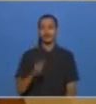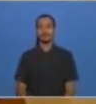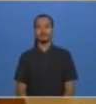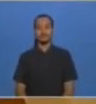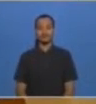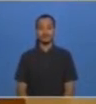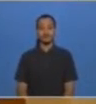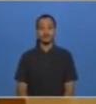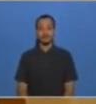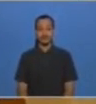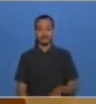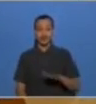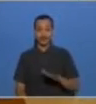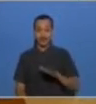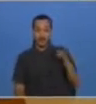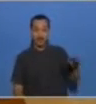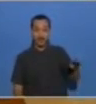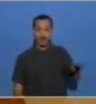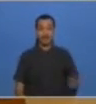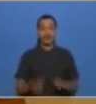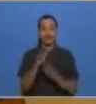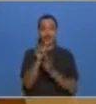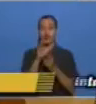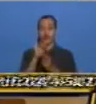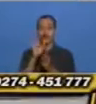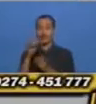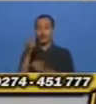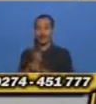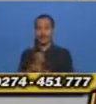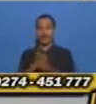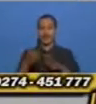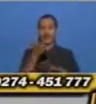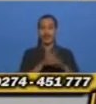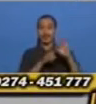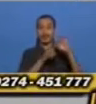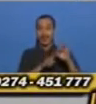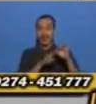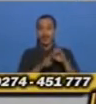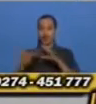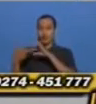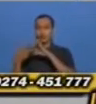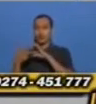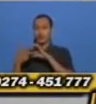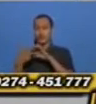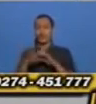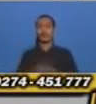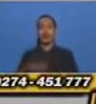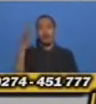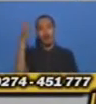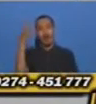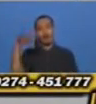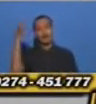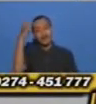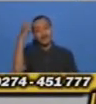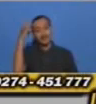sebelah saya ada Ibu Nuning, Ketua Yayasan Cikal Indonesia, dan juga ada di sambungan Zoom dengan Kepala Dinas Kesehatan Daerah Istimewa Yogyakarta,